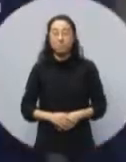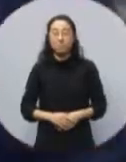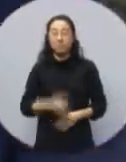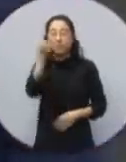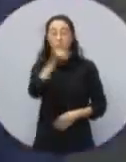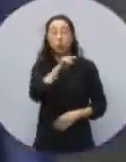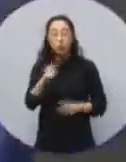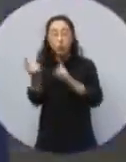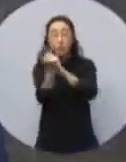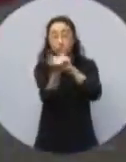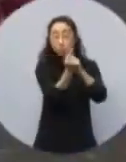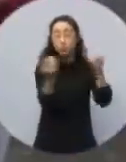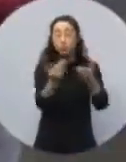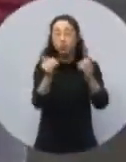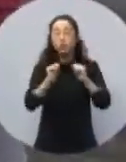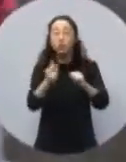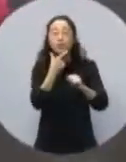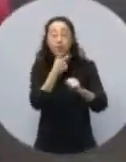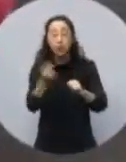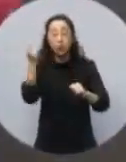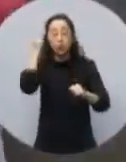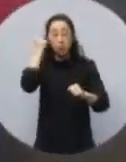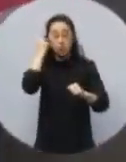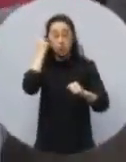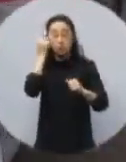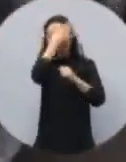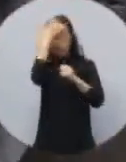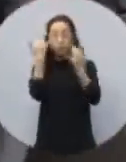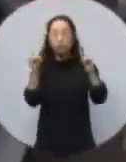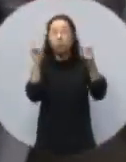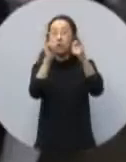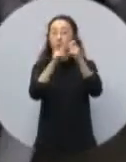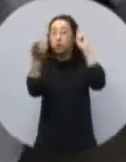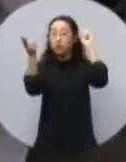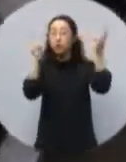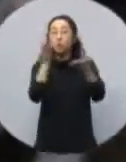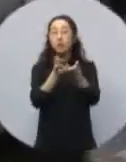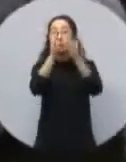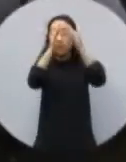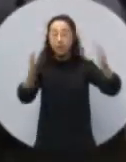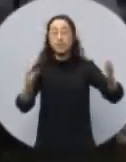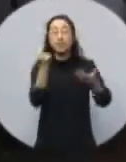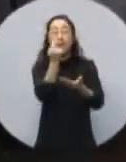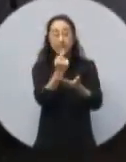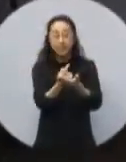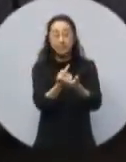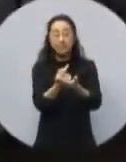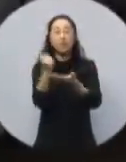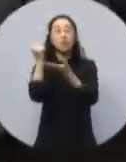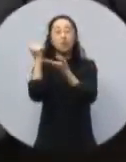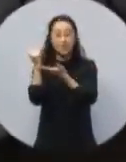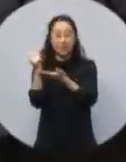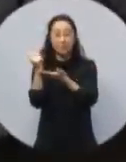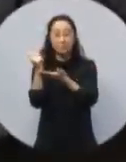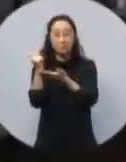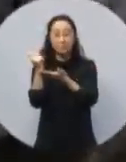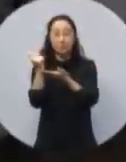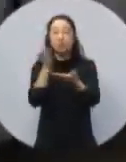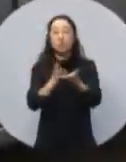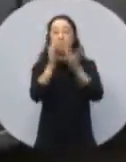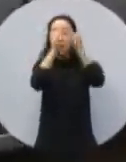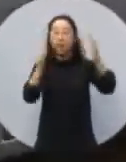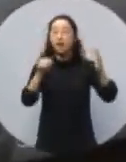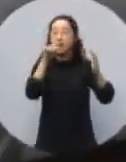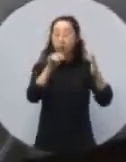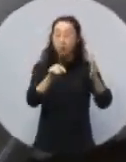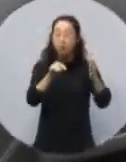ね。 人と接する仕事がしたいと思い、若者のための企業説明会に参加した山内さん。説明会